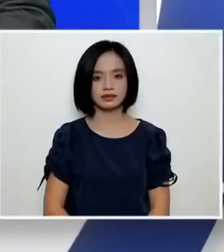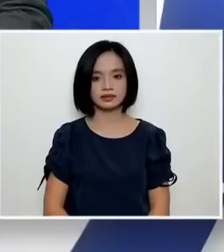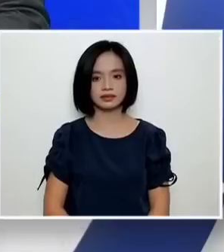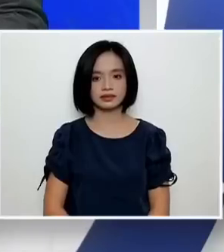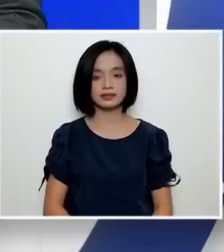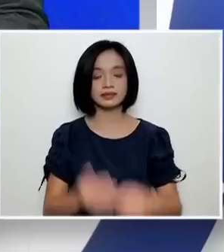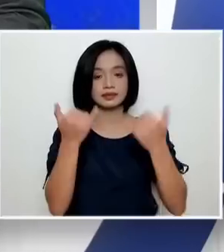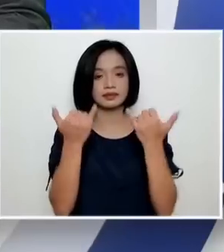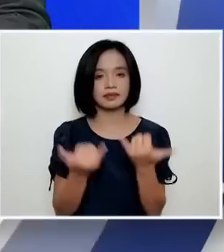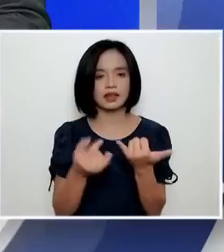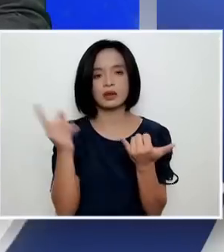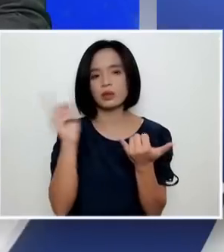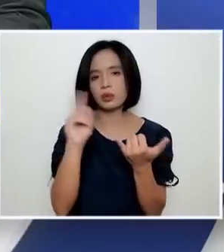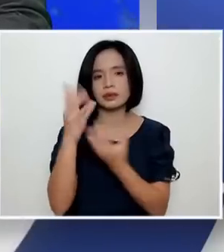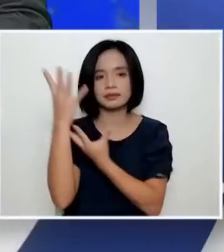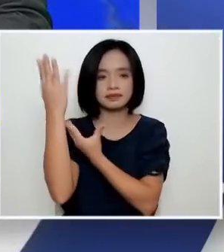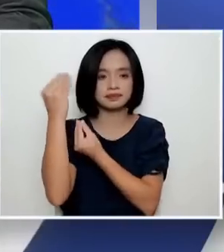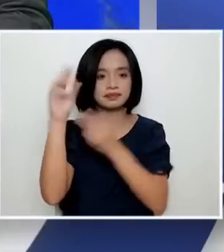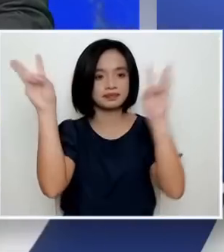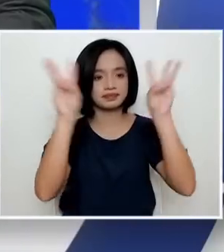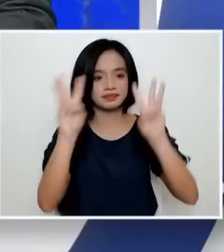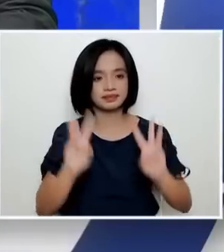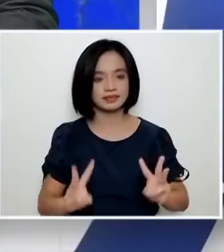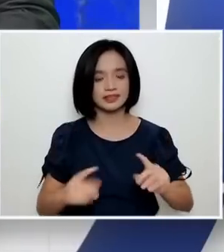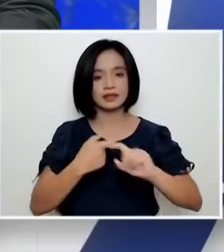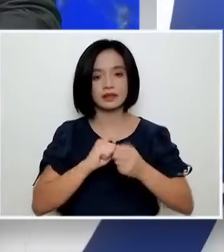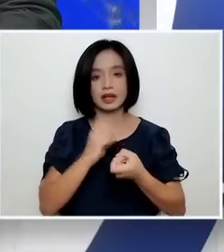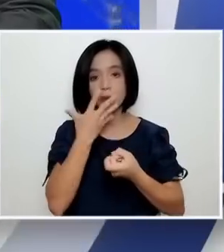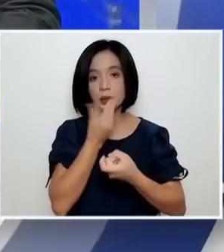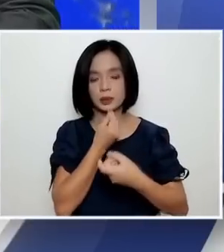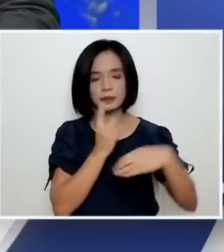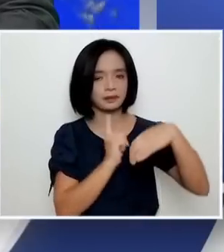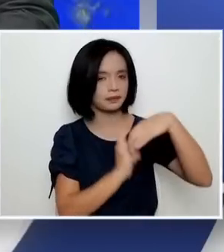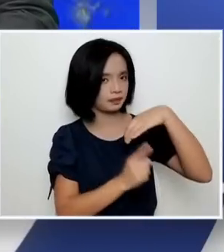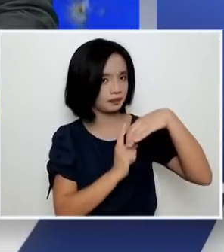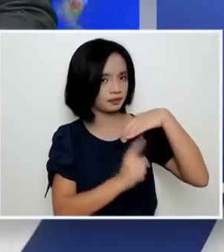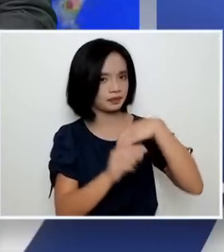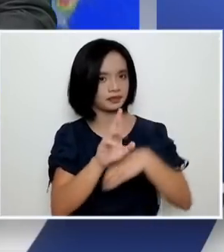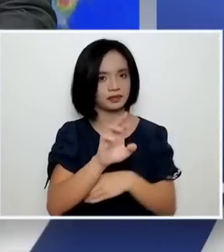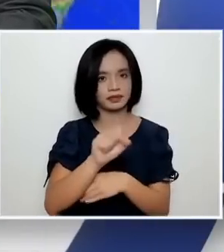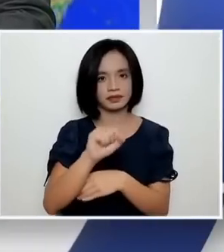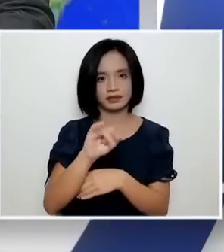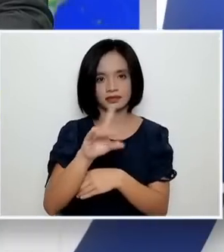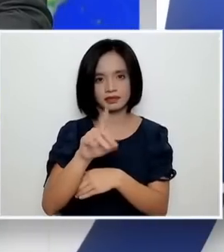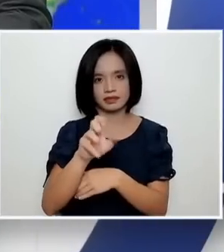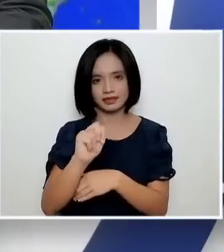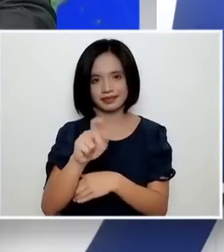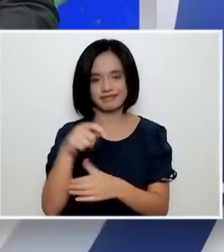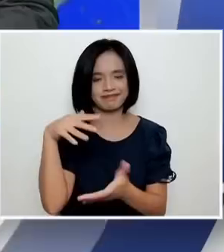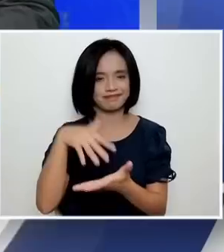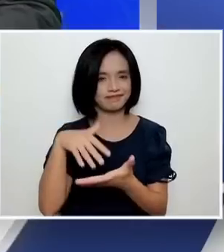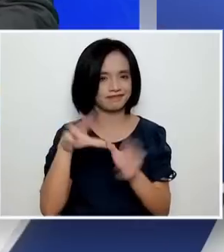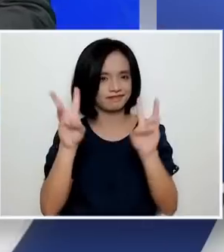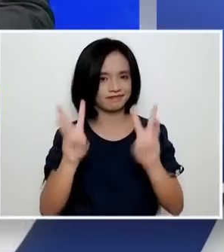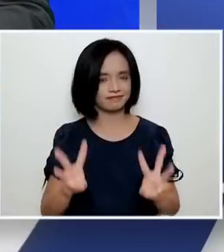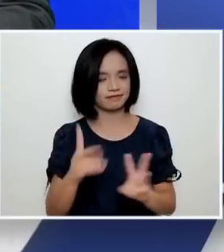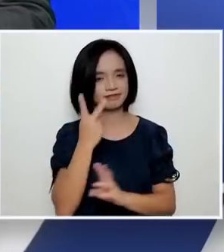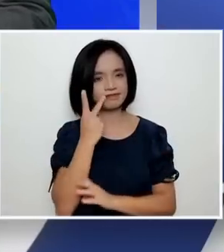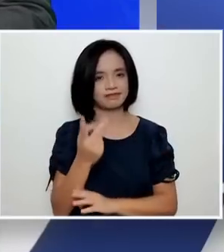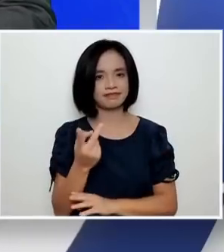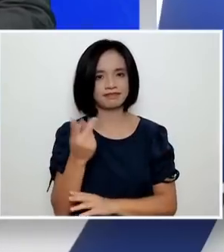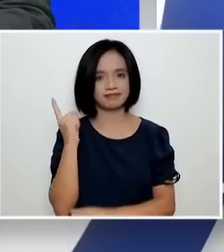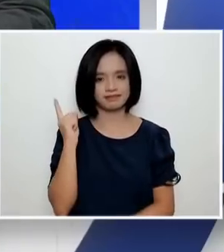muna natin ang magiging lagay ng panahon mula kay ABS-CBN resident meteorologist Ariel Rojas.